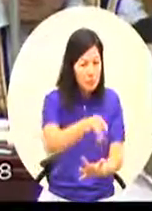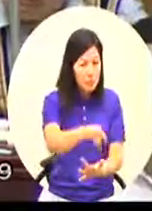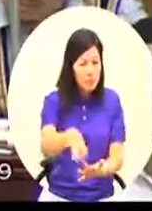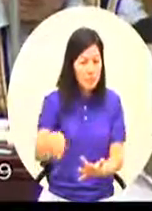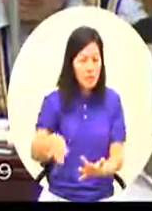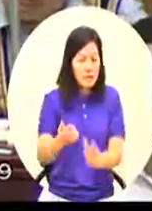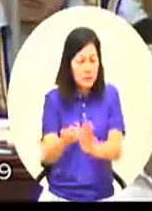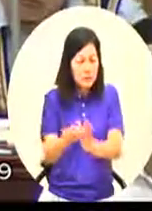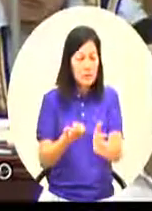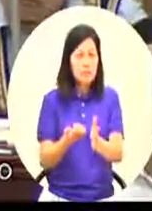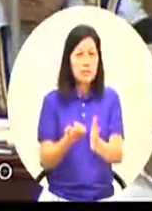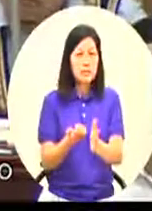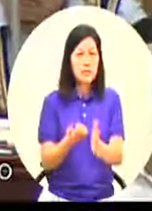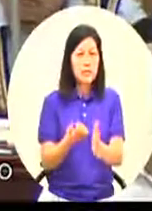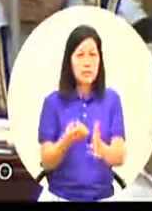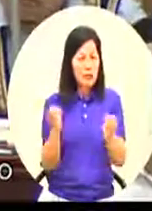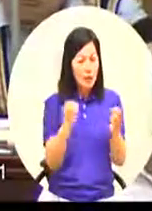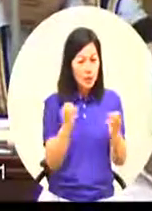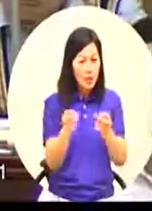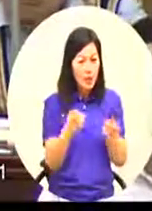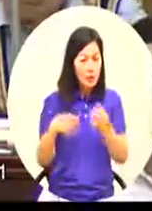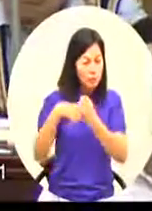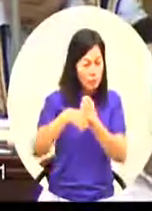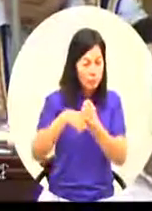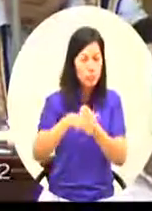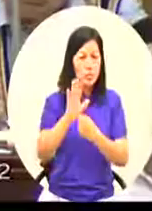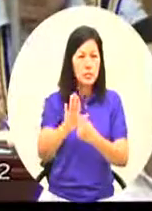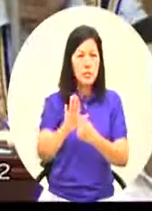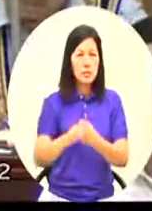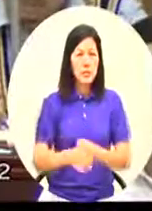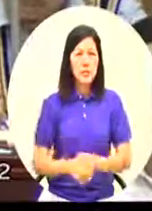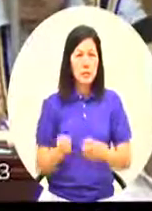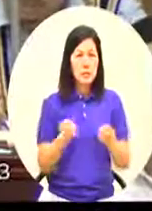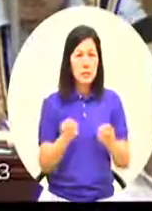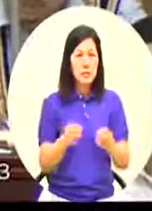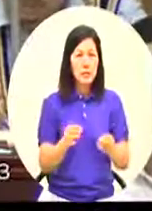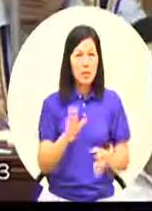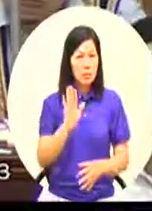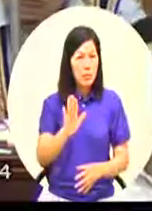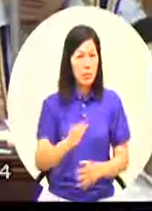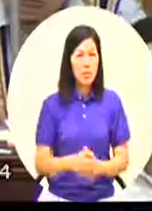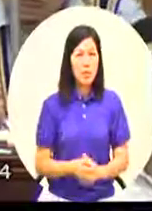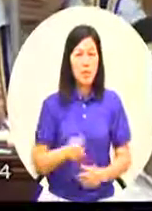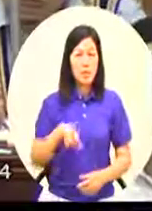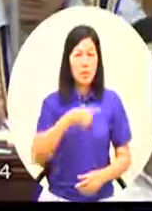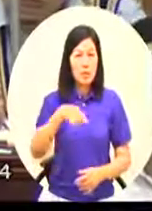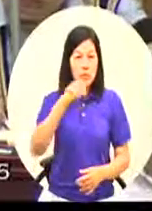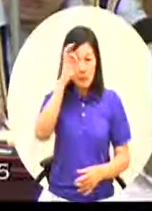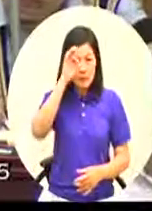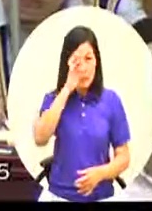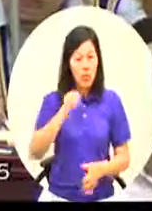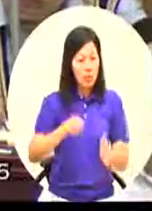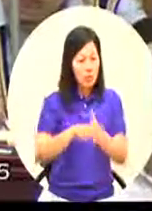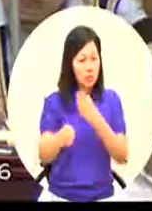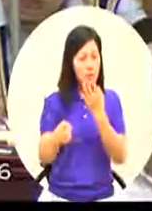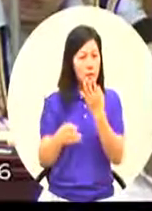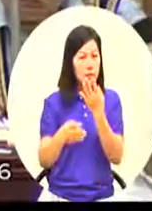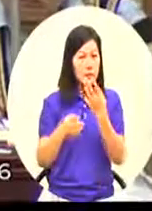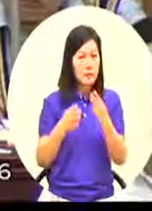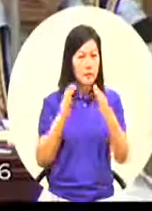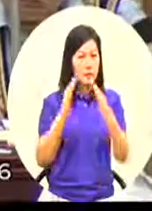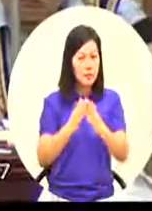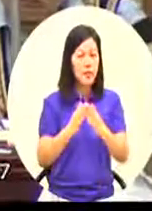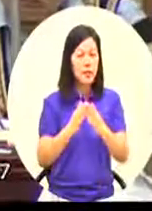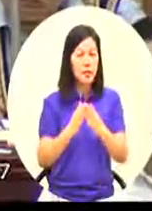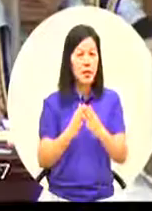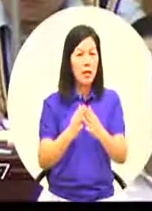就已经有很多讨论，而且有一些陈主 任讨论 部分。那个我们找了很多专家学者跟相关单位的话，